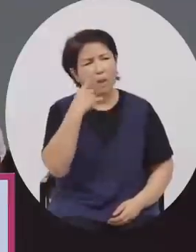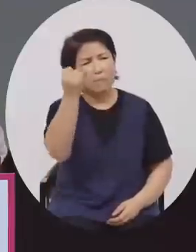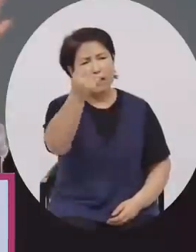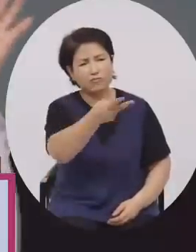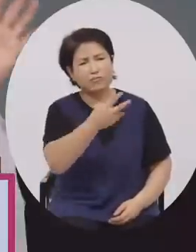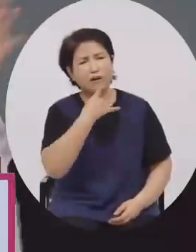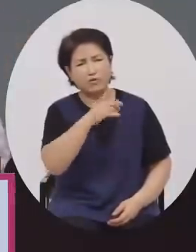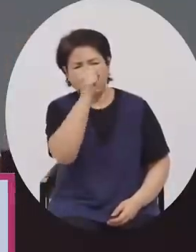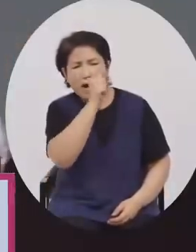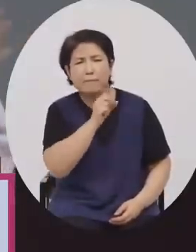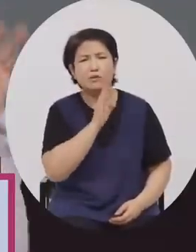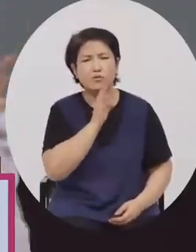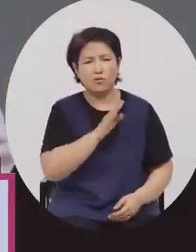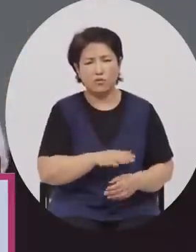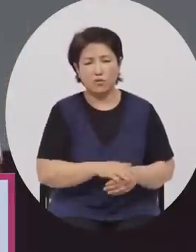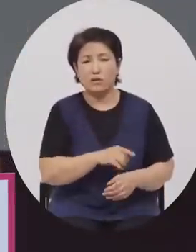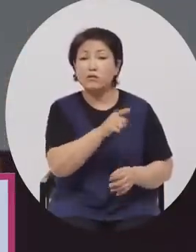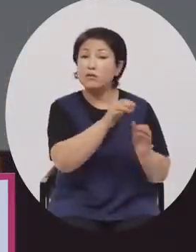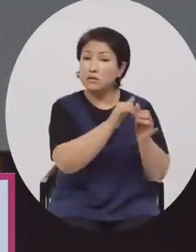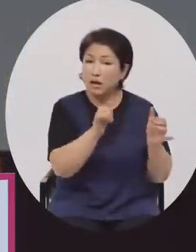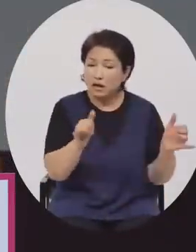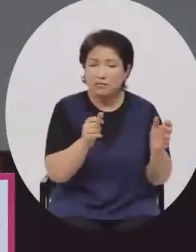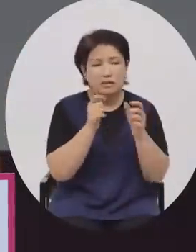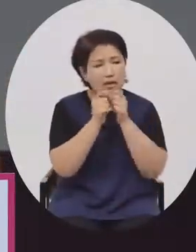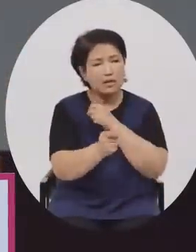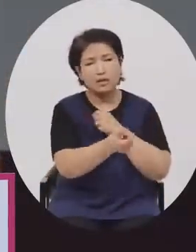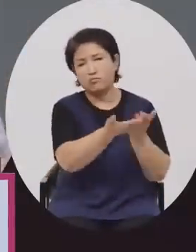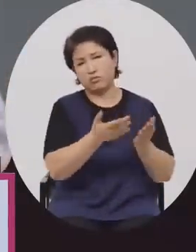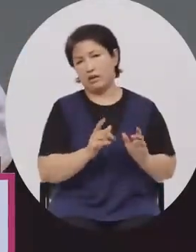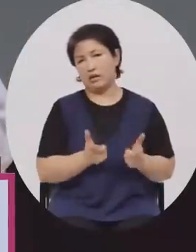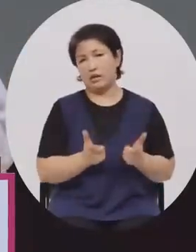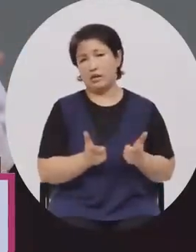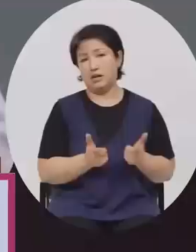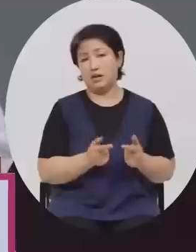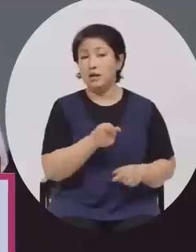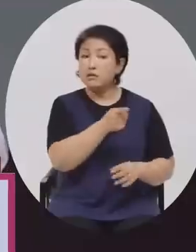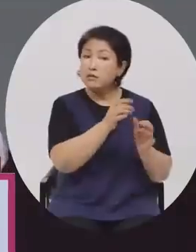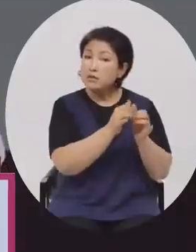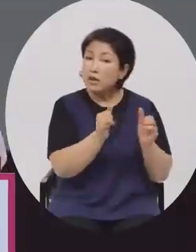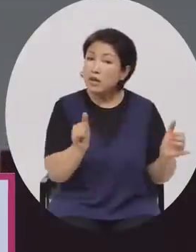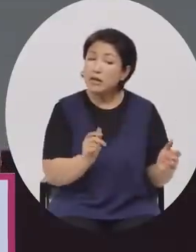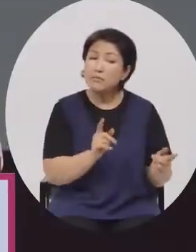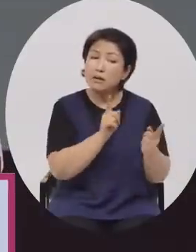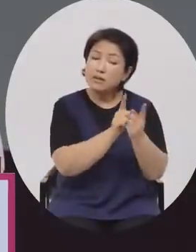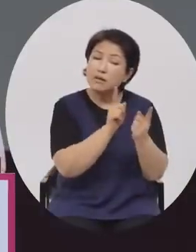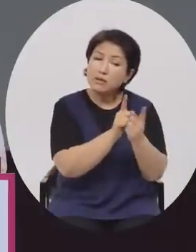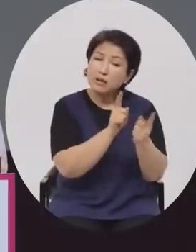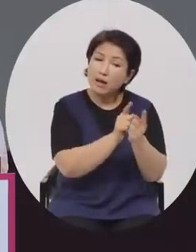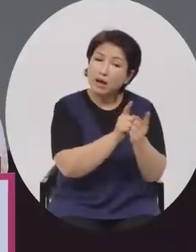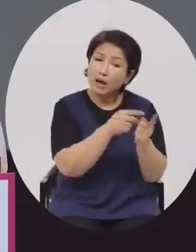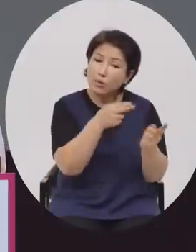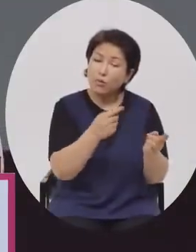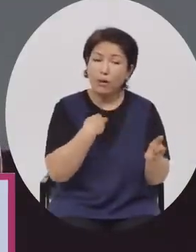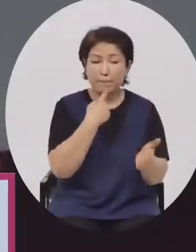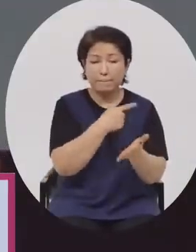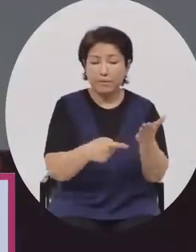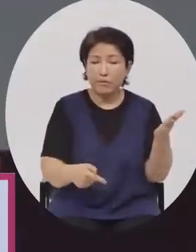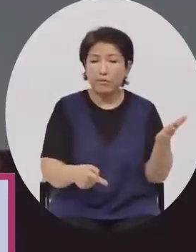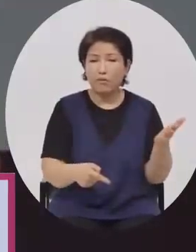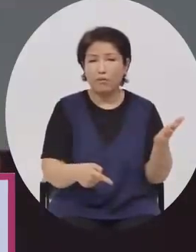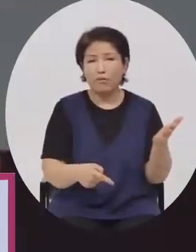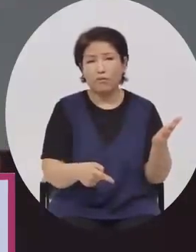이런 인간은 절대로 사기당할 염려가 없어. 그런 인간하고는 같이 지내서 피해 입는 법이